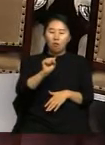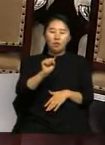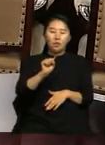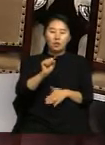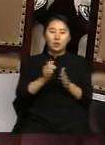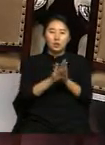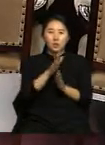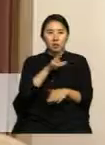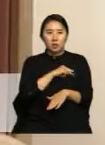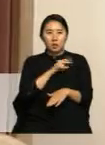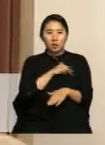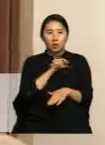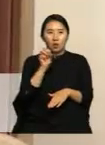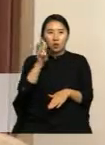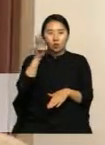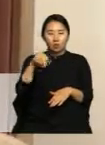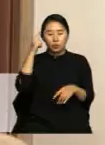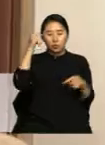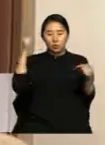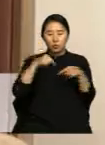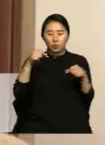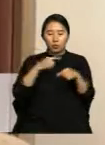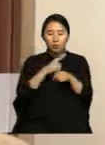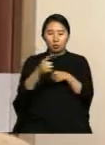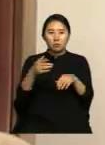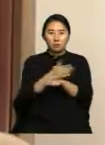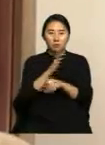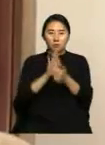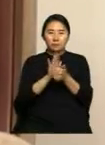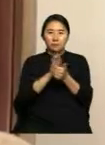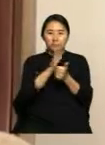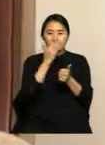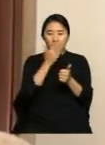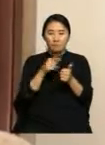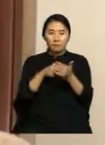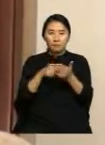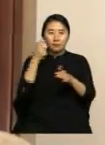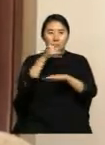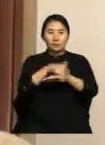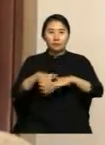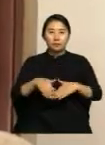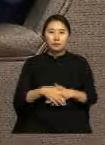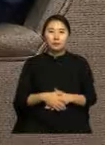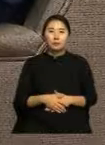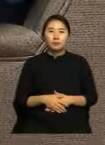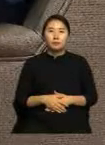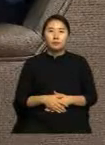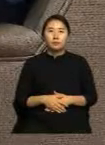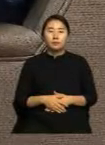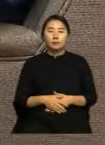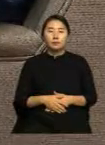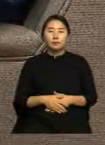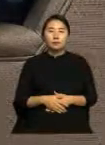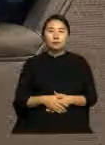시의회는 여주 시와 협의를 진행해 내년부터 지원이 가능하도록 추진할 계획이라고 밝혔습니다